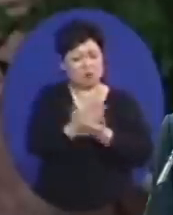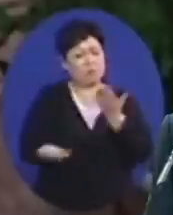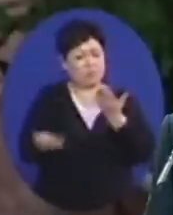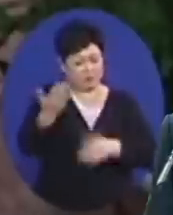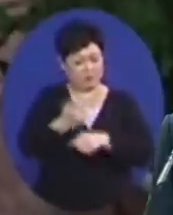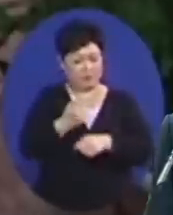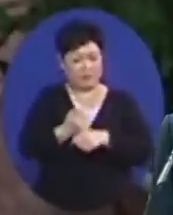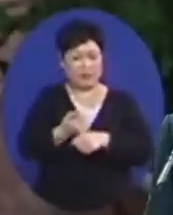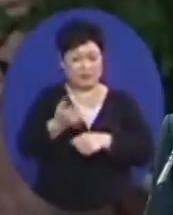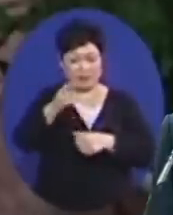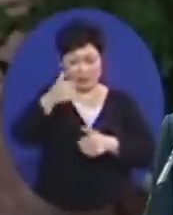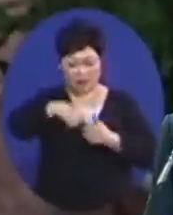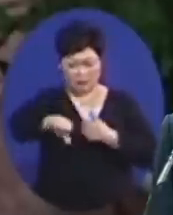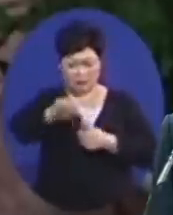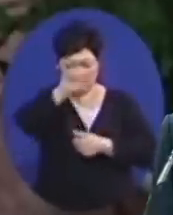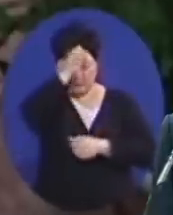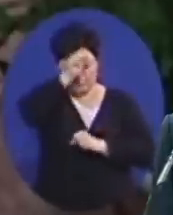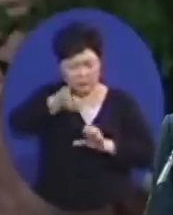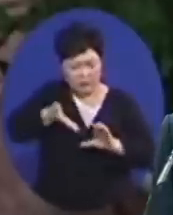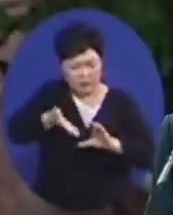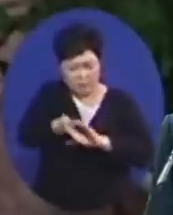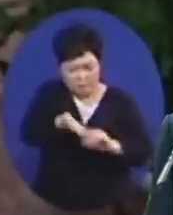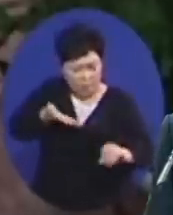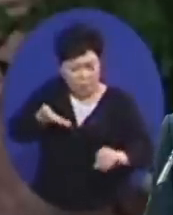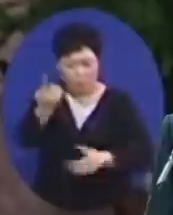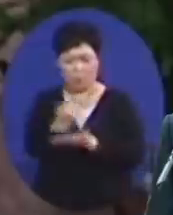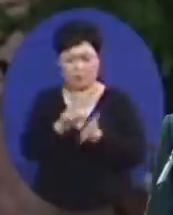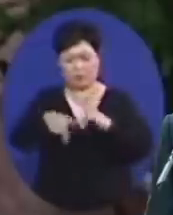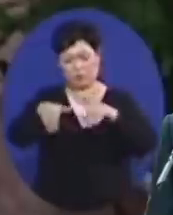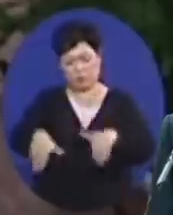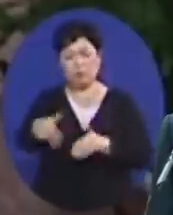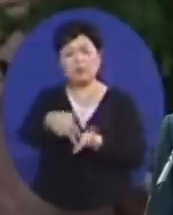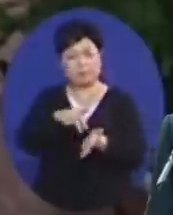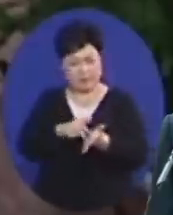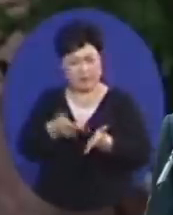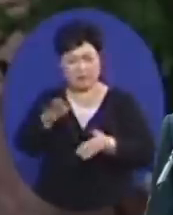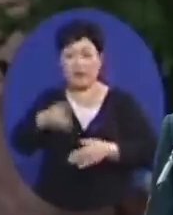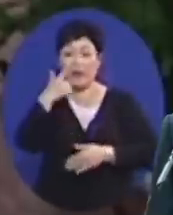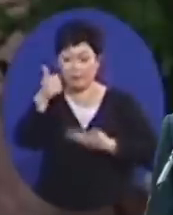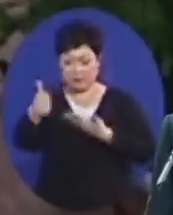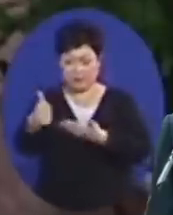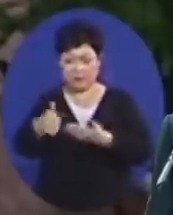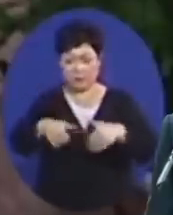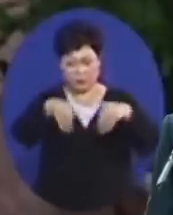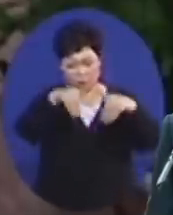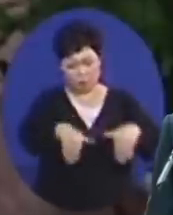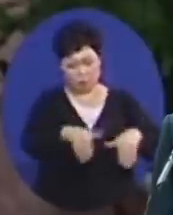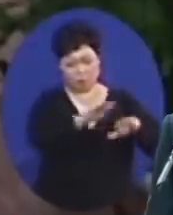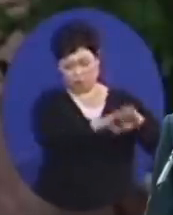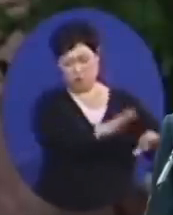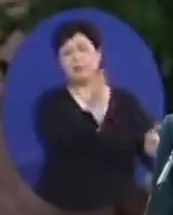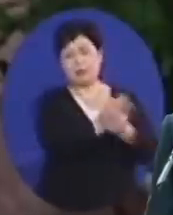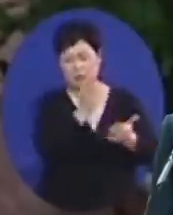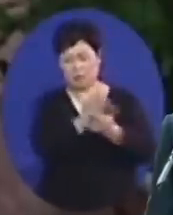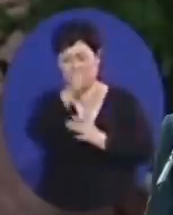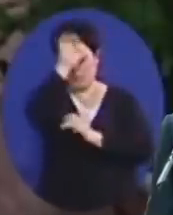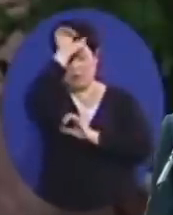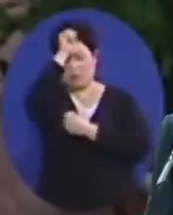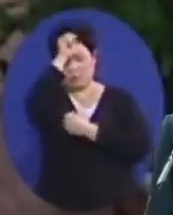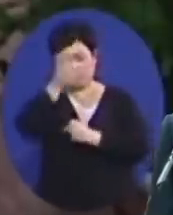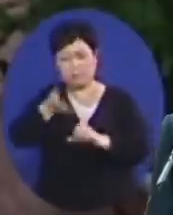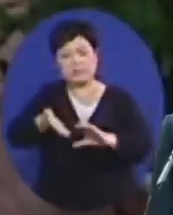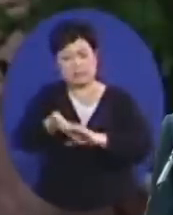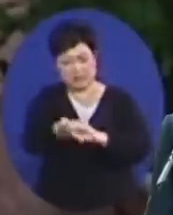때 신발을 벗고 온 것은 종으로 온 것입니다. 그런데 아버지께서 종으로 두지 말고 신발을 신겨라.